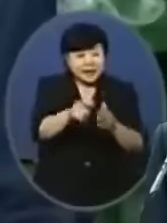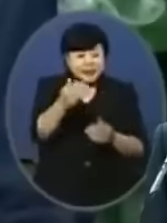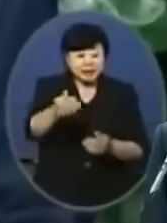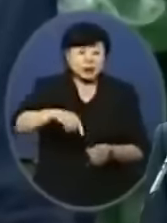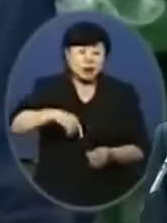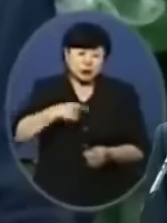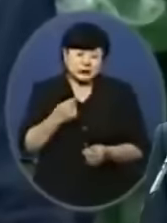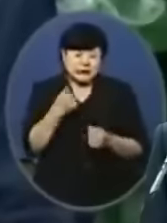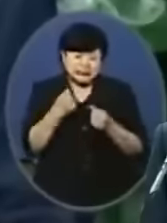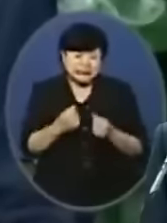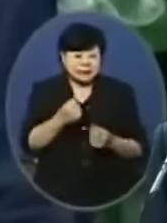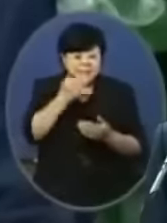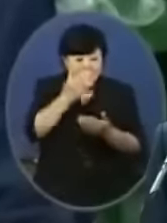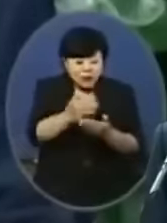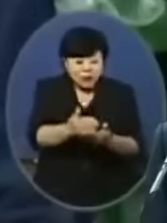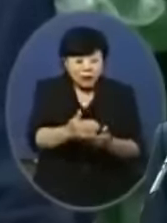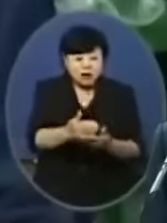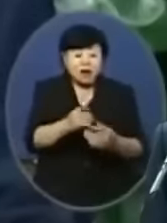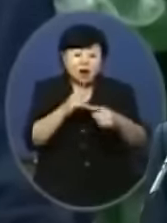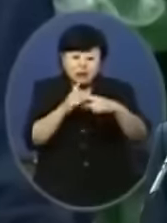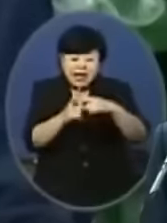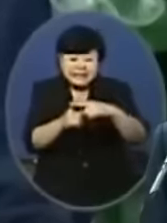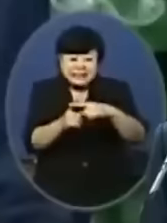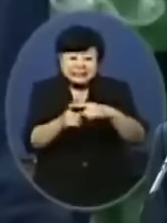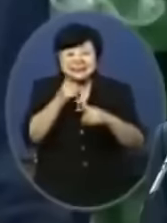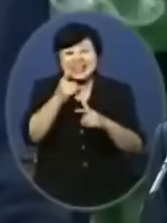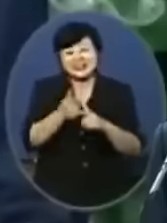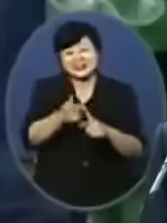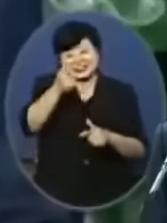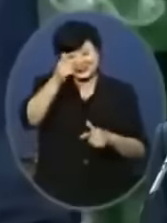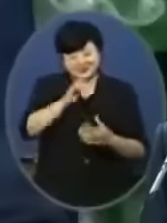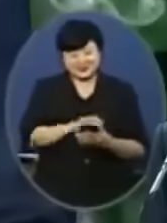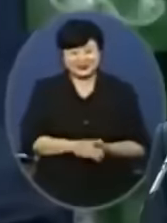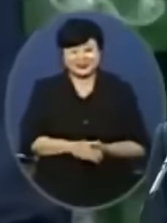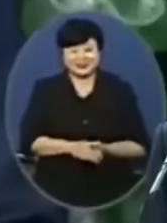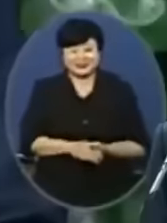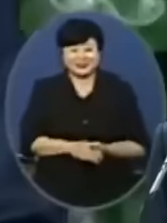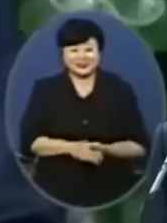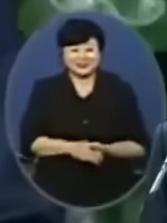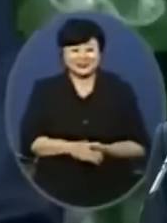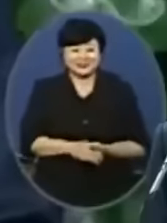여러분 혼자서 살려고 하지 말고 플러스 예수님.